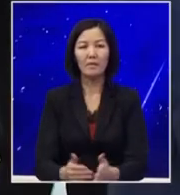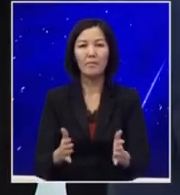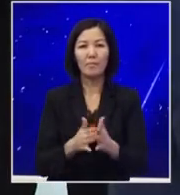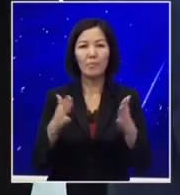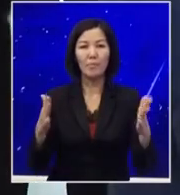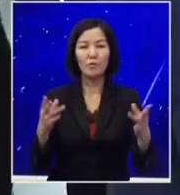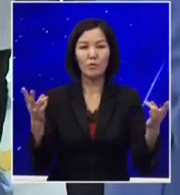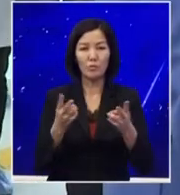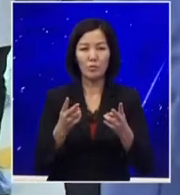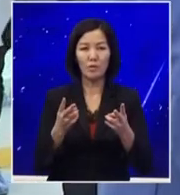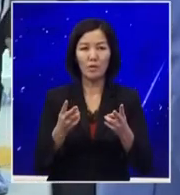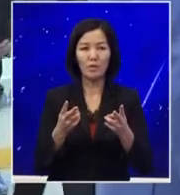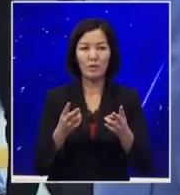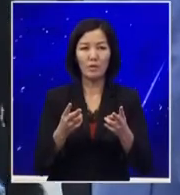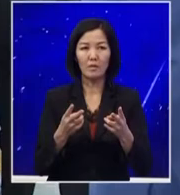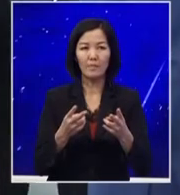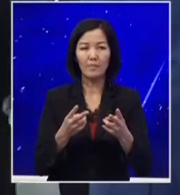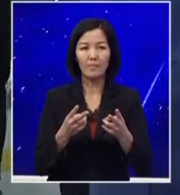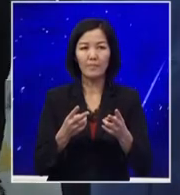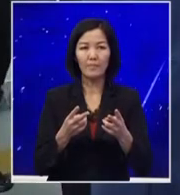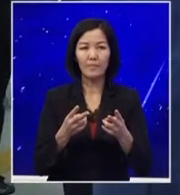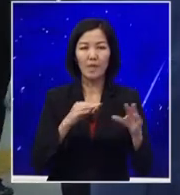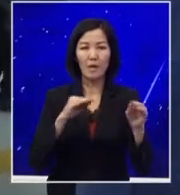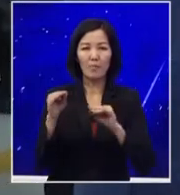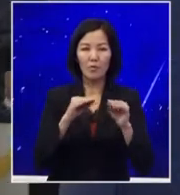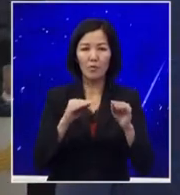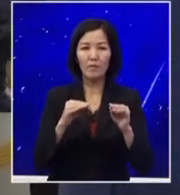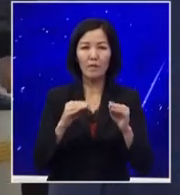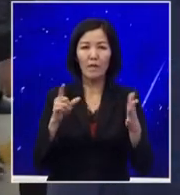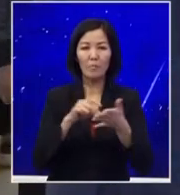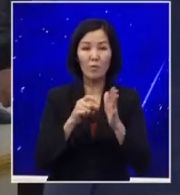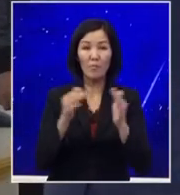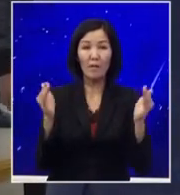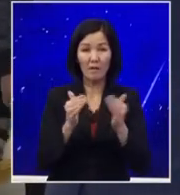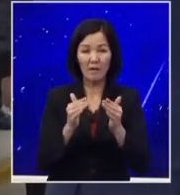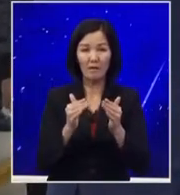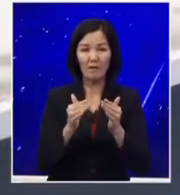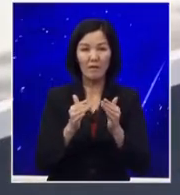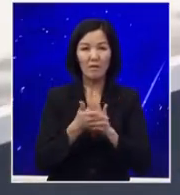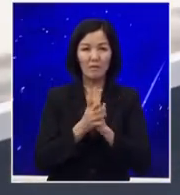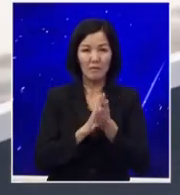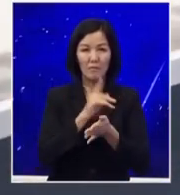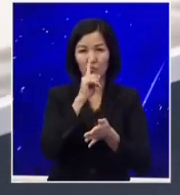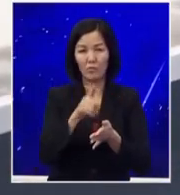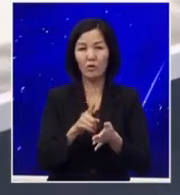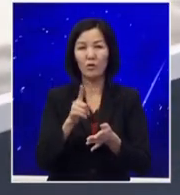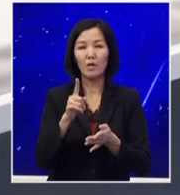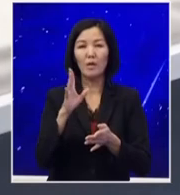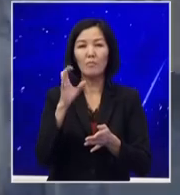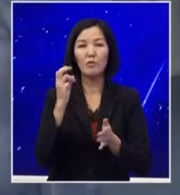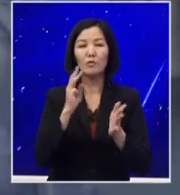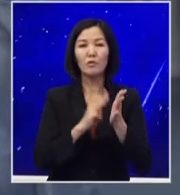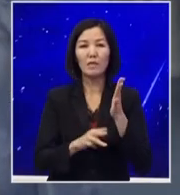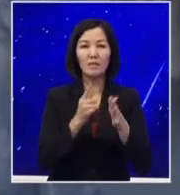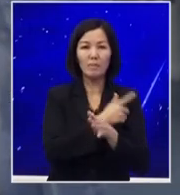делайте. Надо расширить. Три помещения. Здесь столько оборудования стоит, чуть-чуть по площади маловато. 580 медицина қызметкері